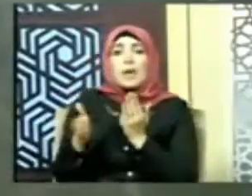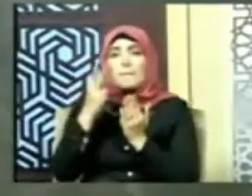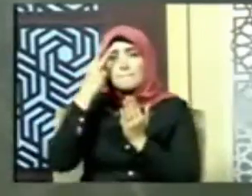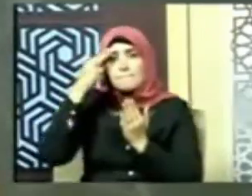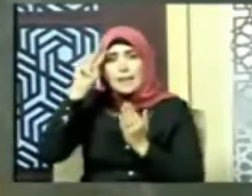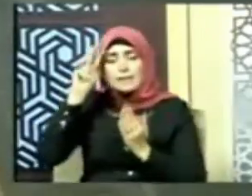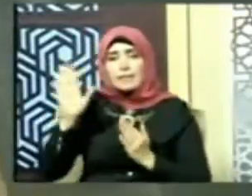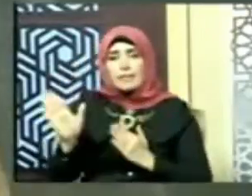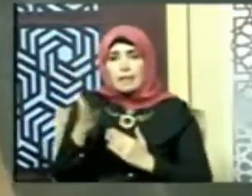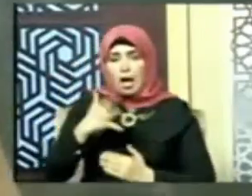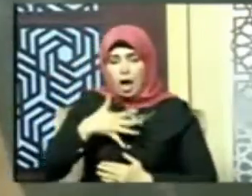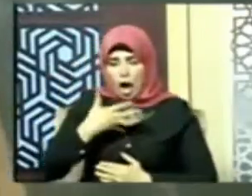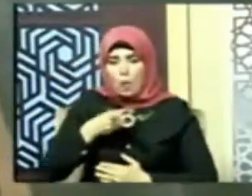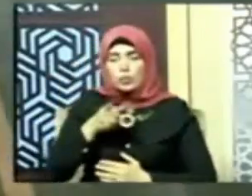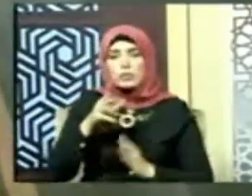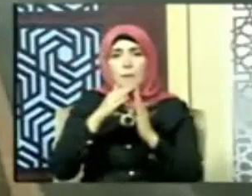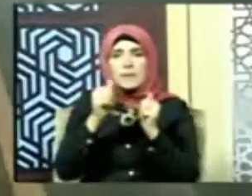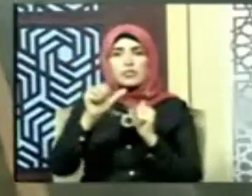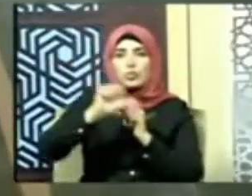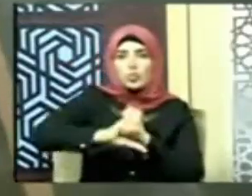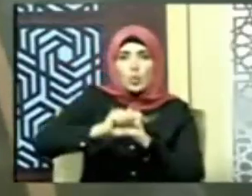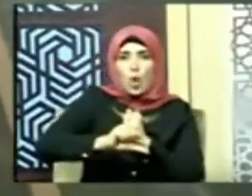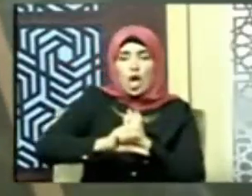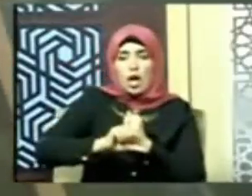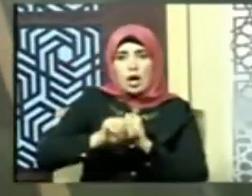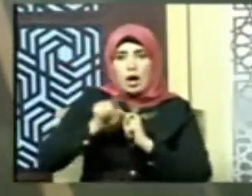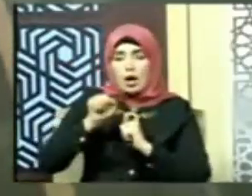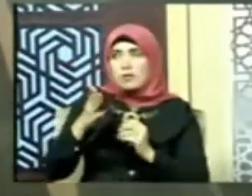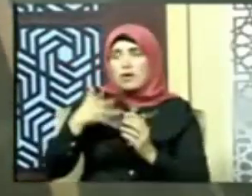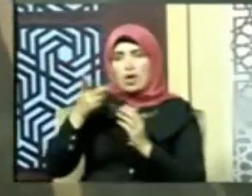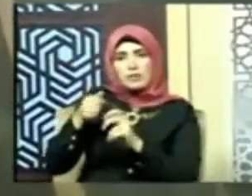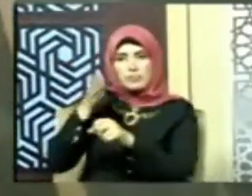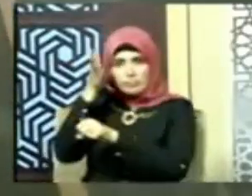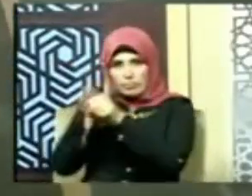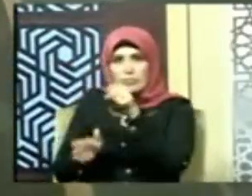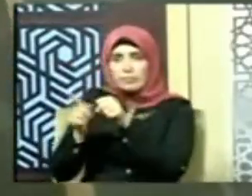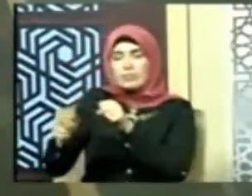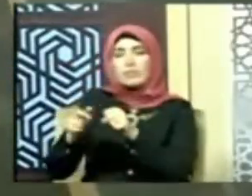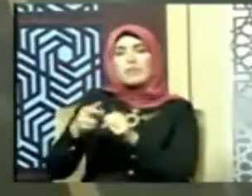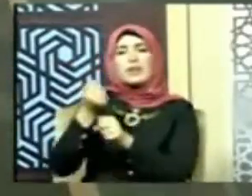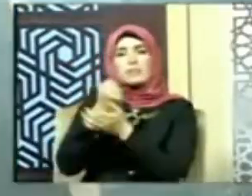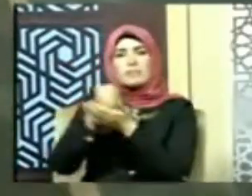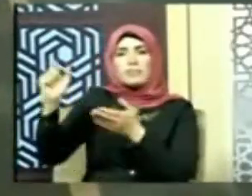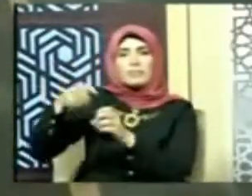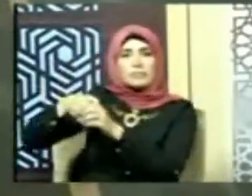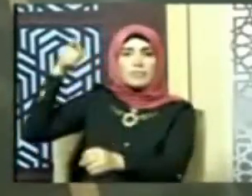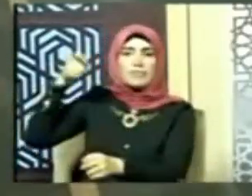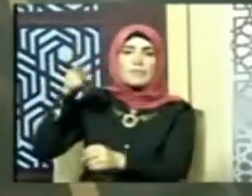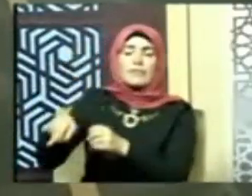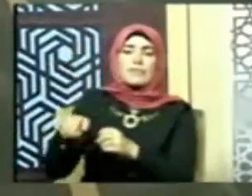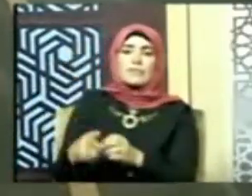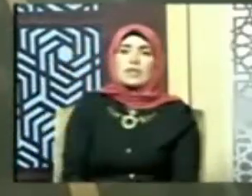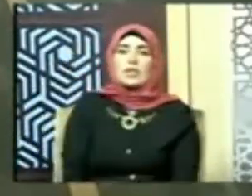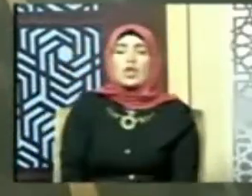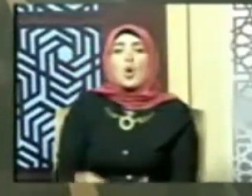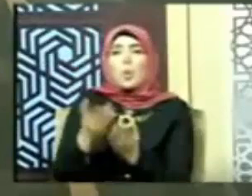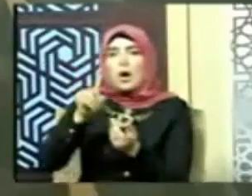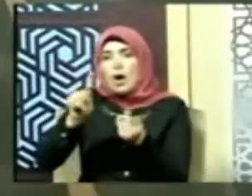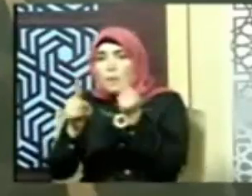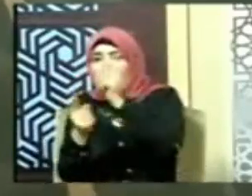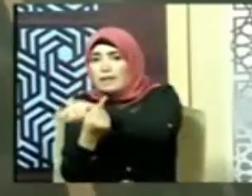بسوء فاردد كيده في نحره، واجعل تدبيره تدميره،